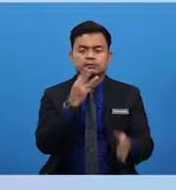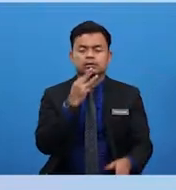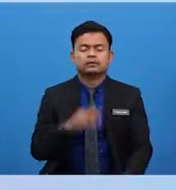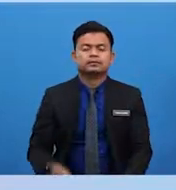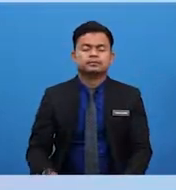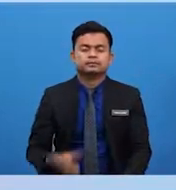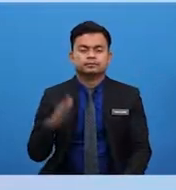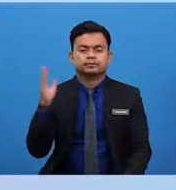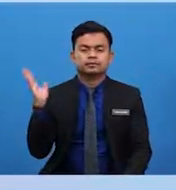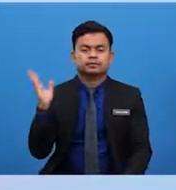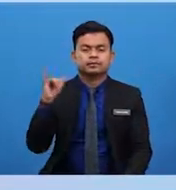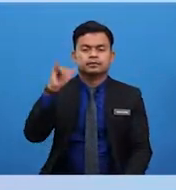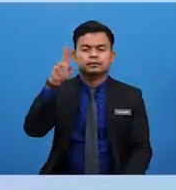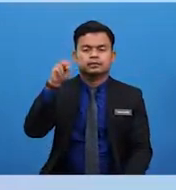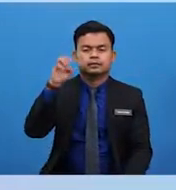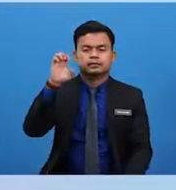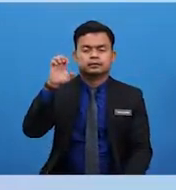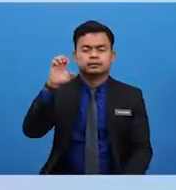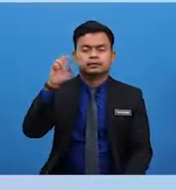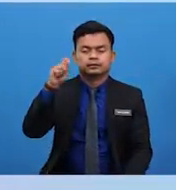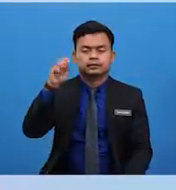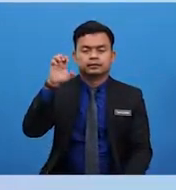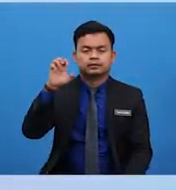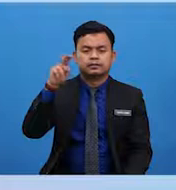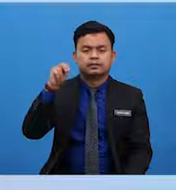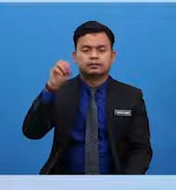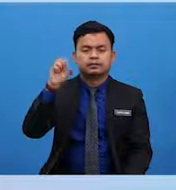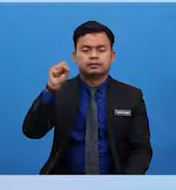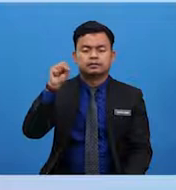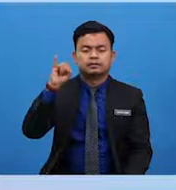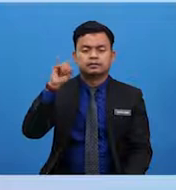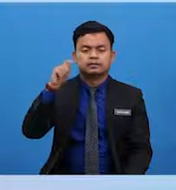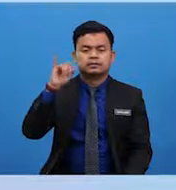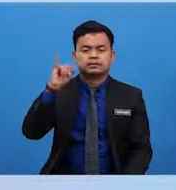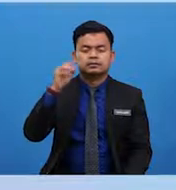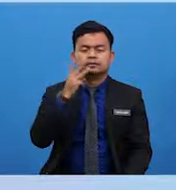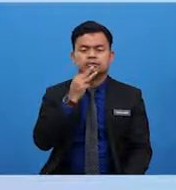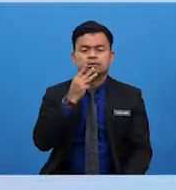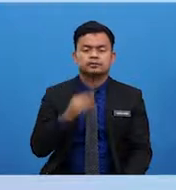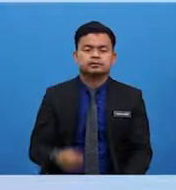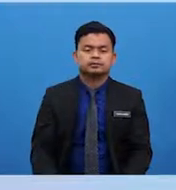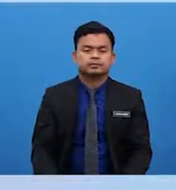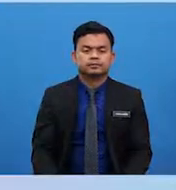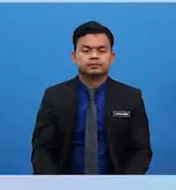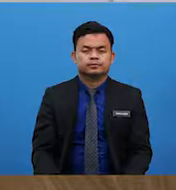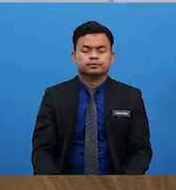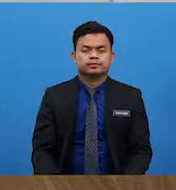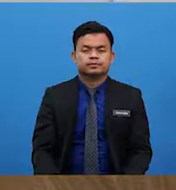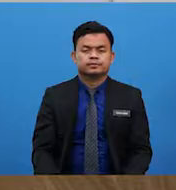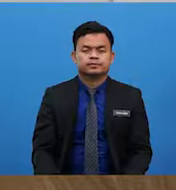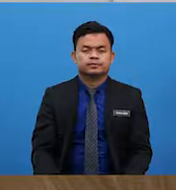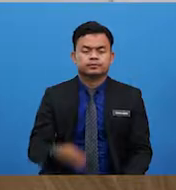Oke intensity warnanya telah menunjukkan kepada kadar quality cekgu kado quality kecerahan winnetou